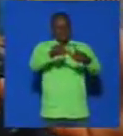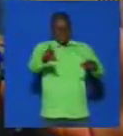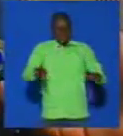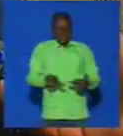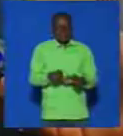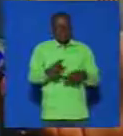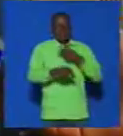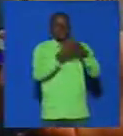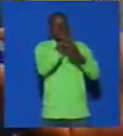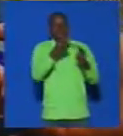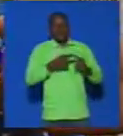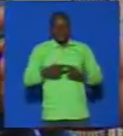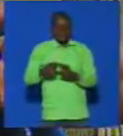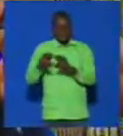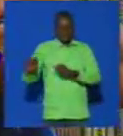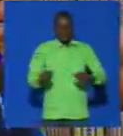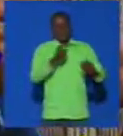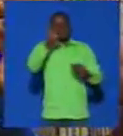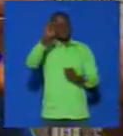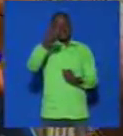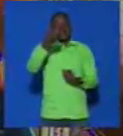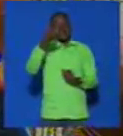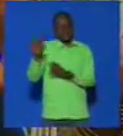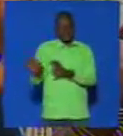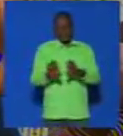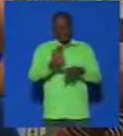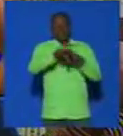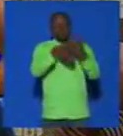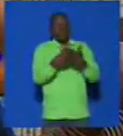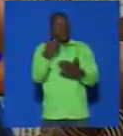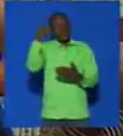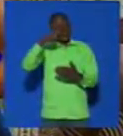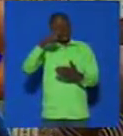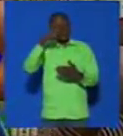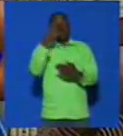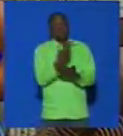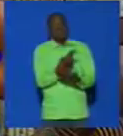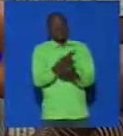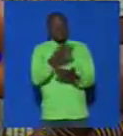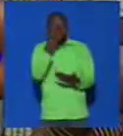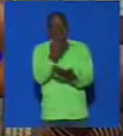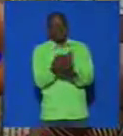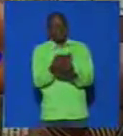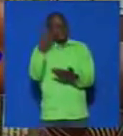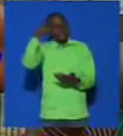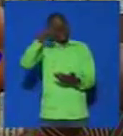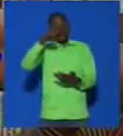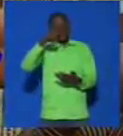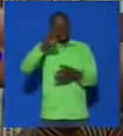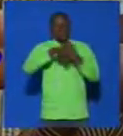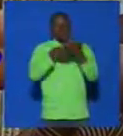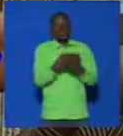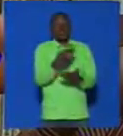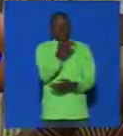nations unies sont engagées à faire en sorte que tous ressources financières tout